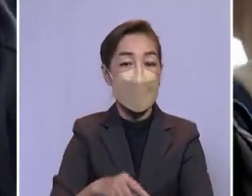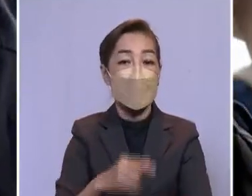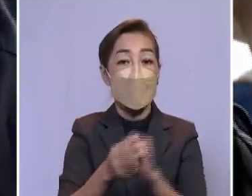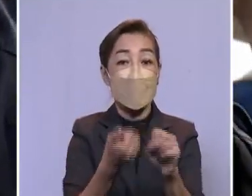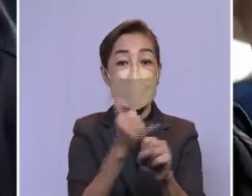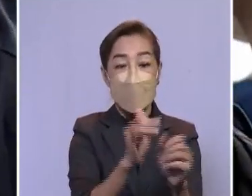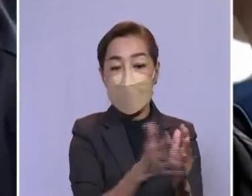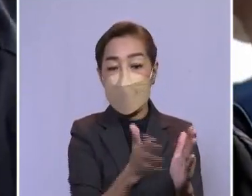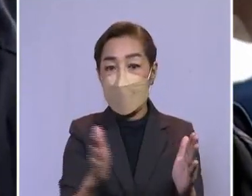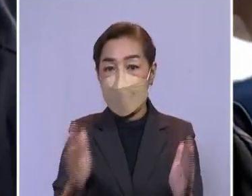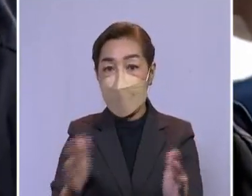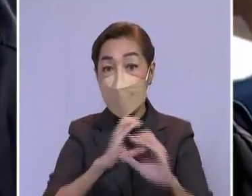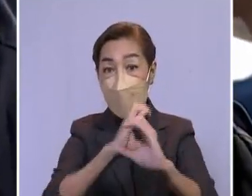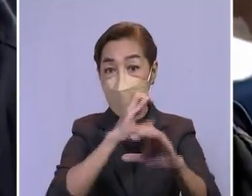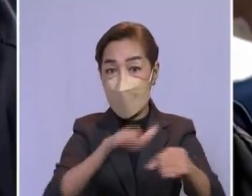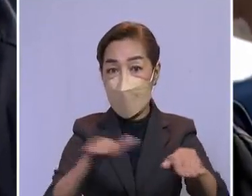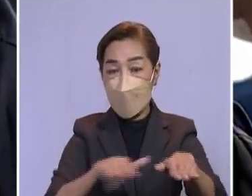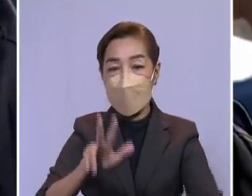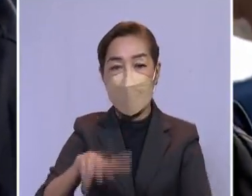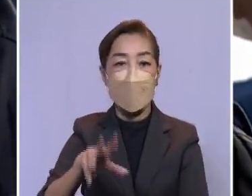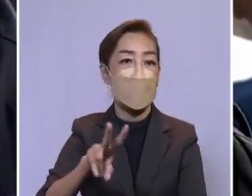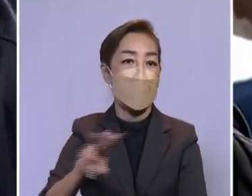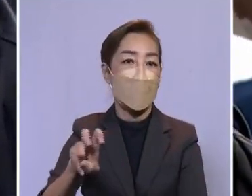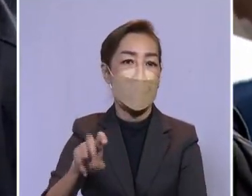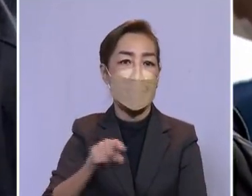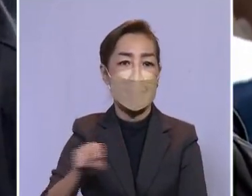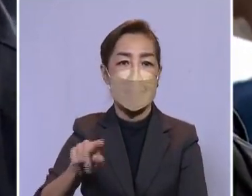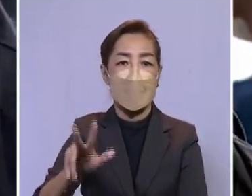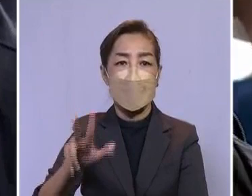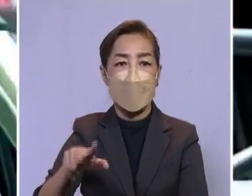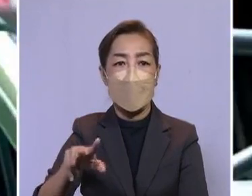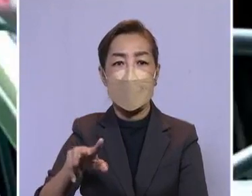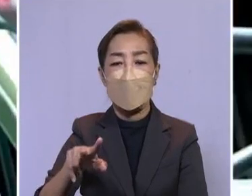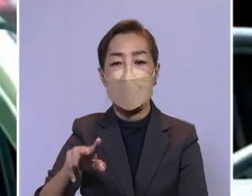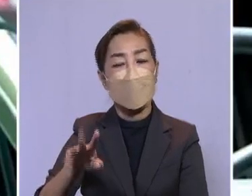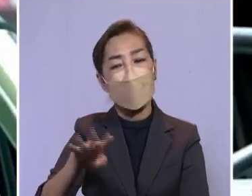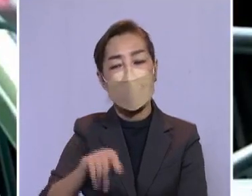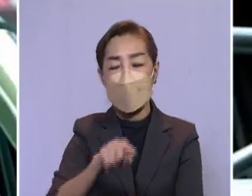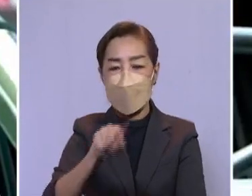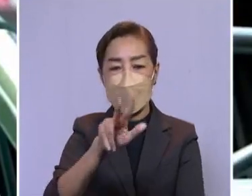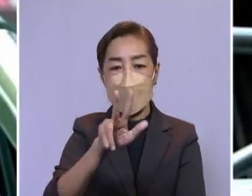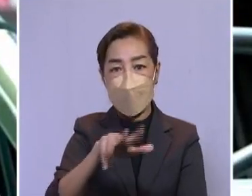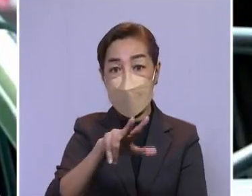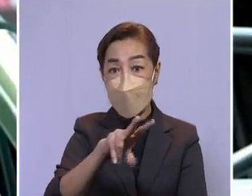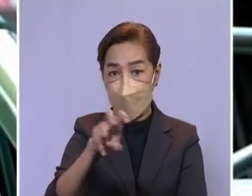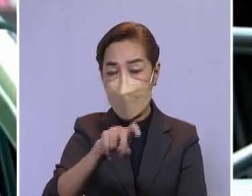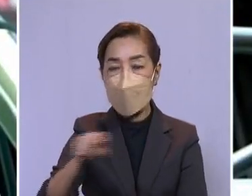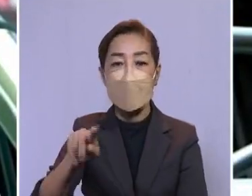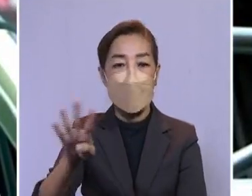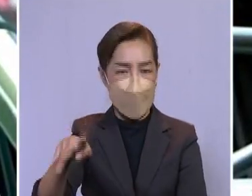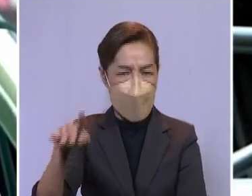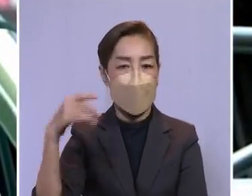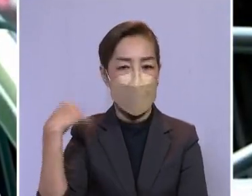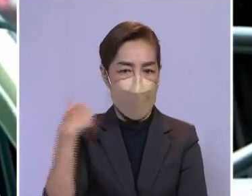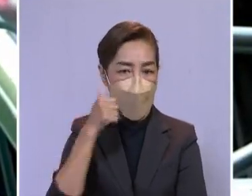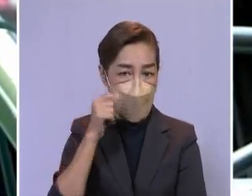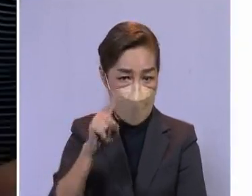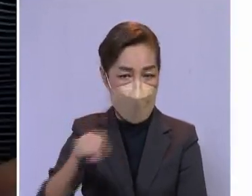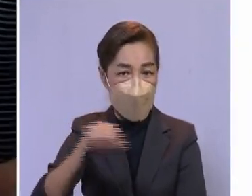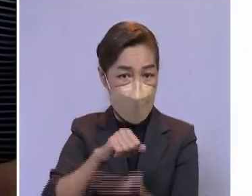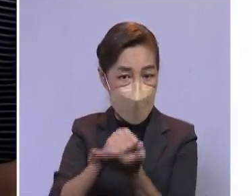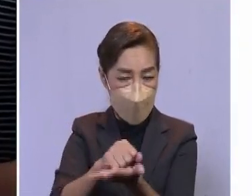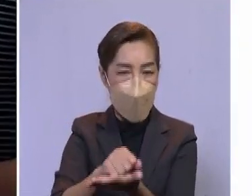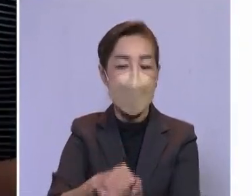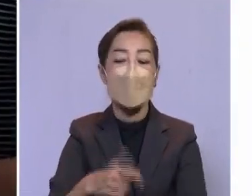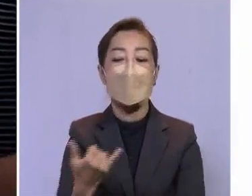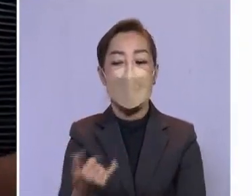บขสได้เตรียมรถเฉลี่ยอยู่ที่ 3,200ถึง 4000เที่ยวต่อวันซึ่งทางกระทรวงคมนาคมก็สั่งการให้บริการแล้วก็ให้